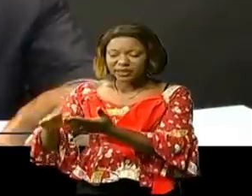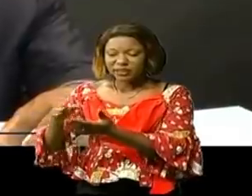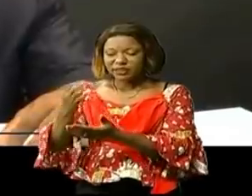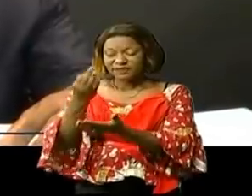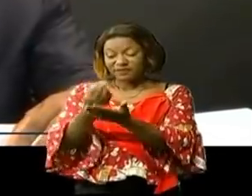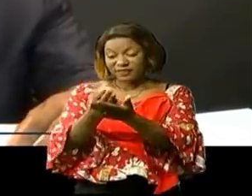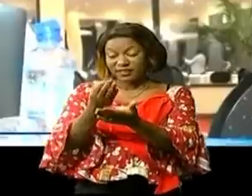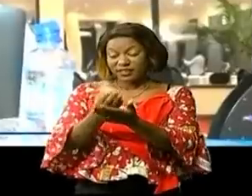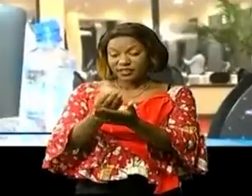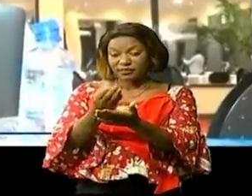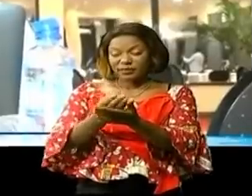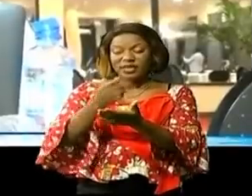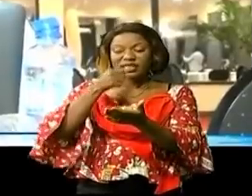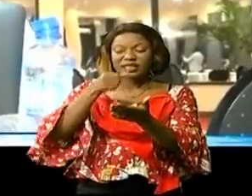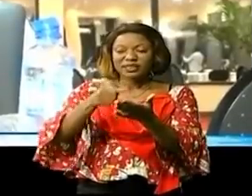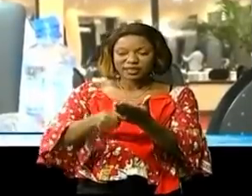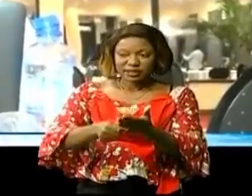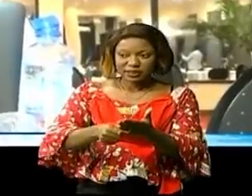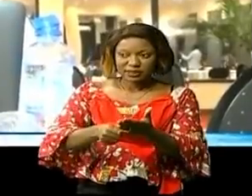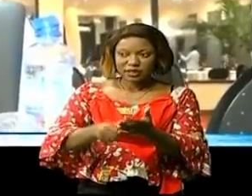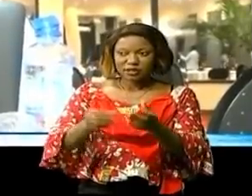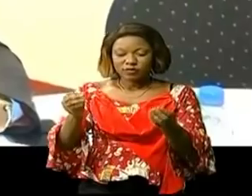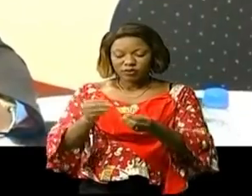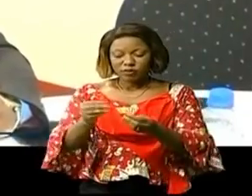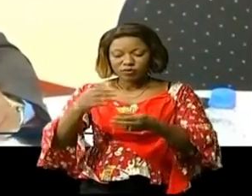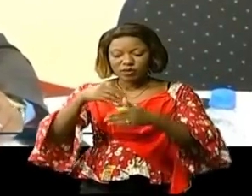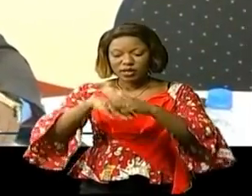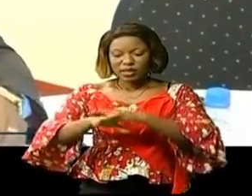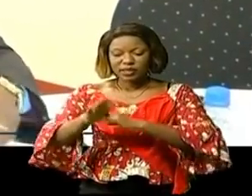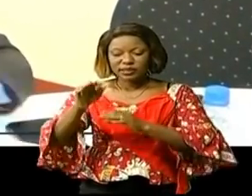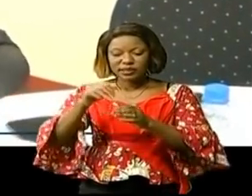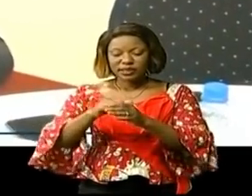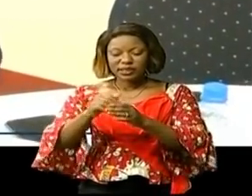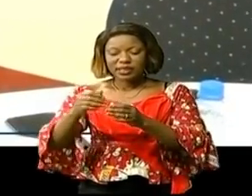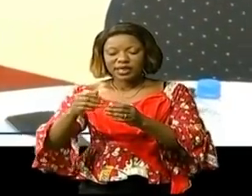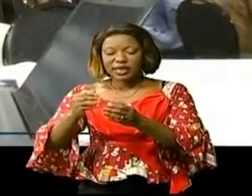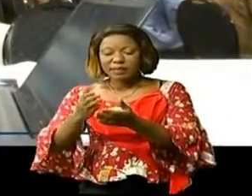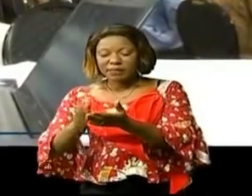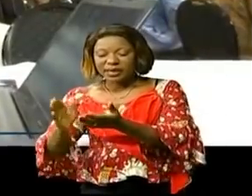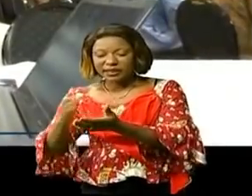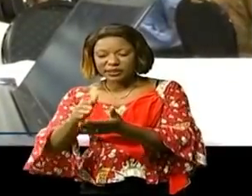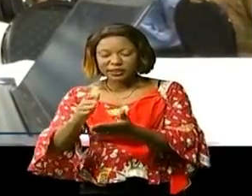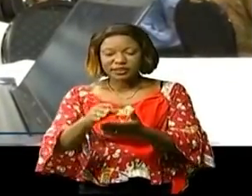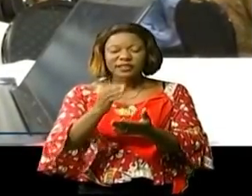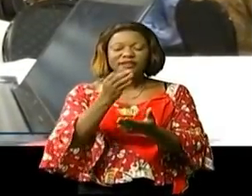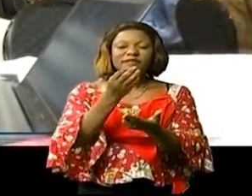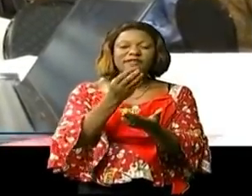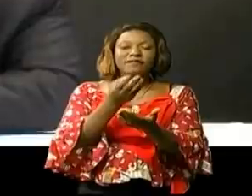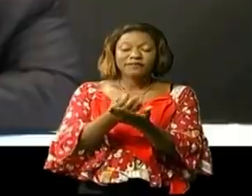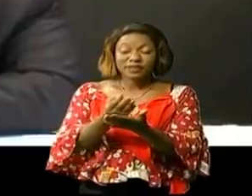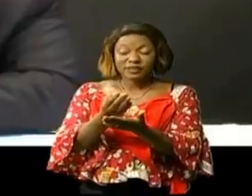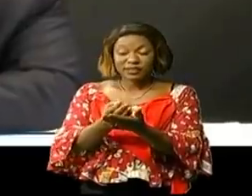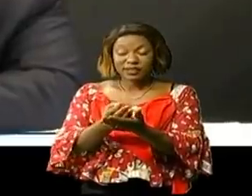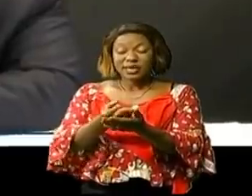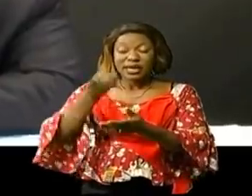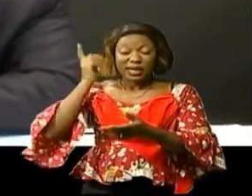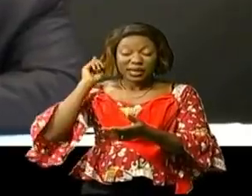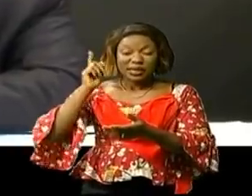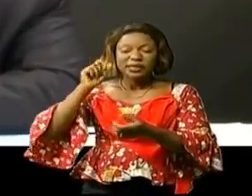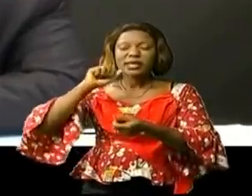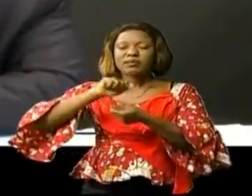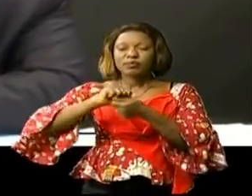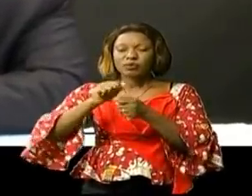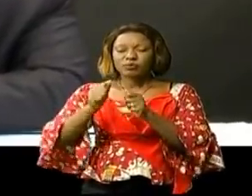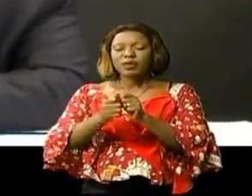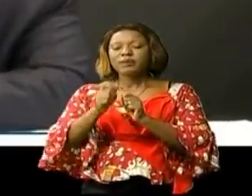le cadre de la décentralisation financière. Elle était confrontée à un certain nombre de défis. Les recettes d'intérêt commun